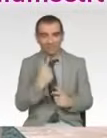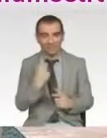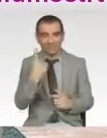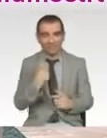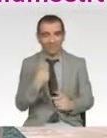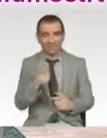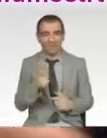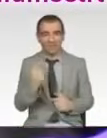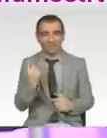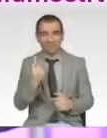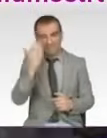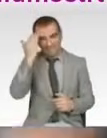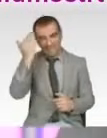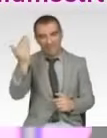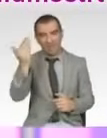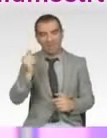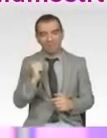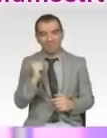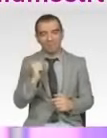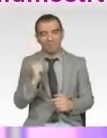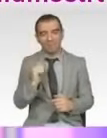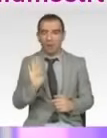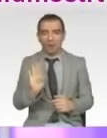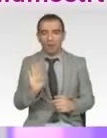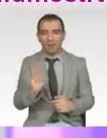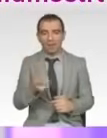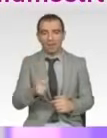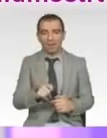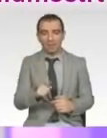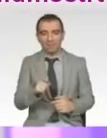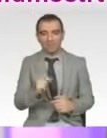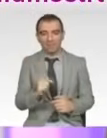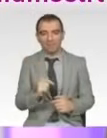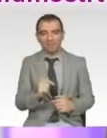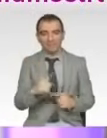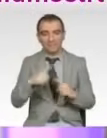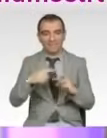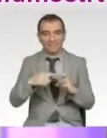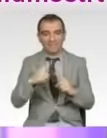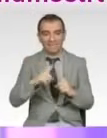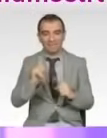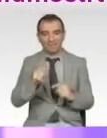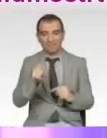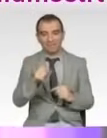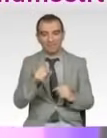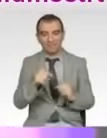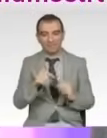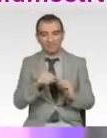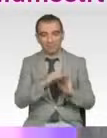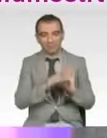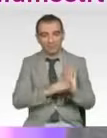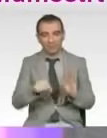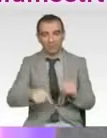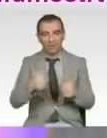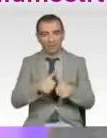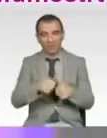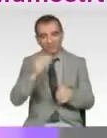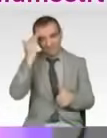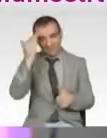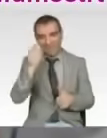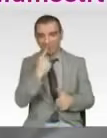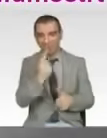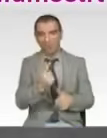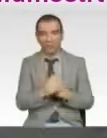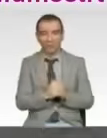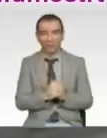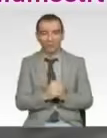Hayır, ona bir selamla öyle tabii şey yapalım. Ki. İşte TRT 1 stüdyosundan şu an buradan eşime selam söylüyorum.